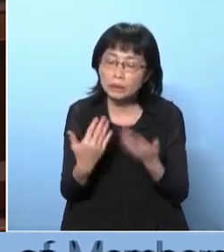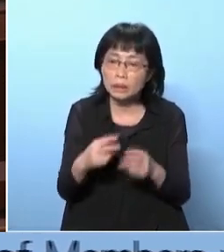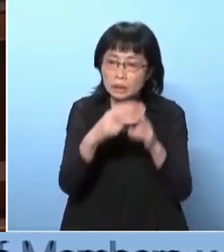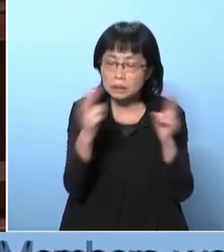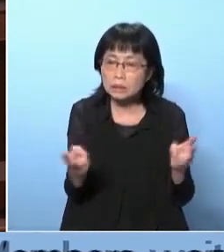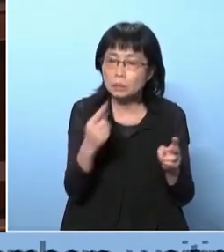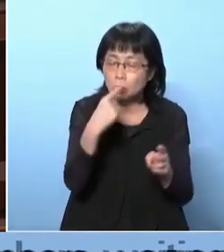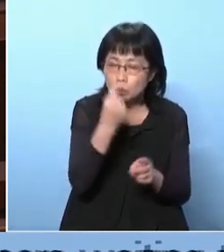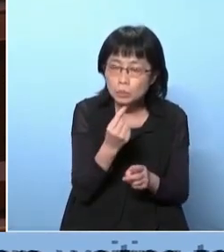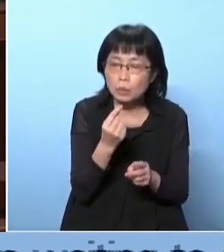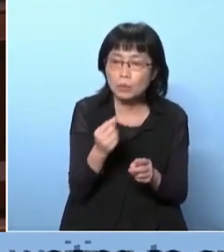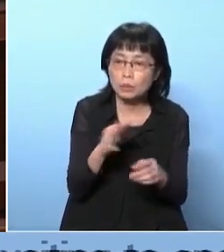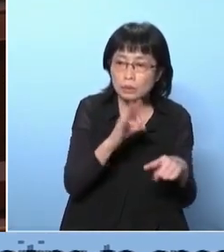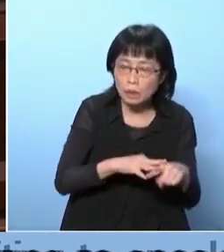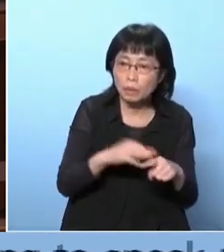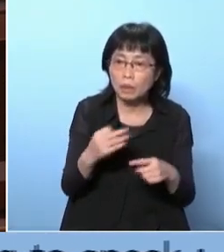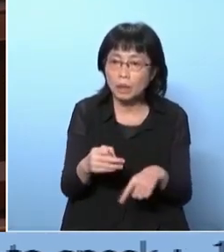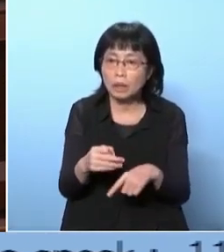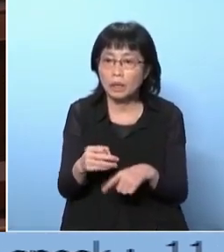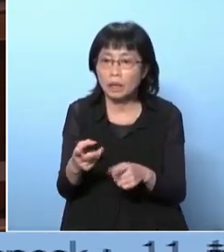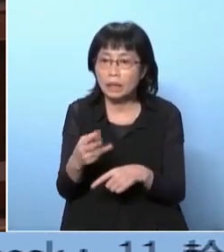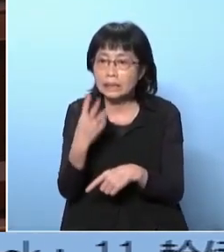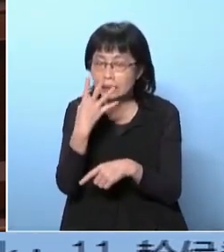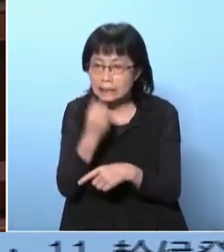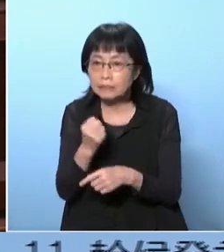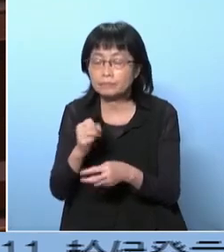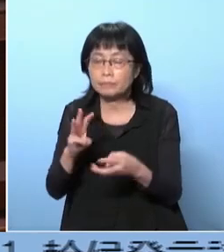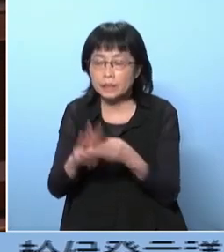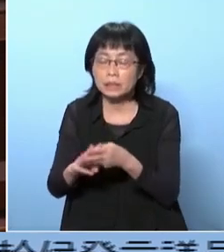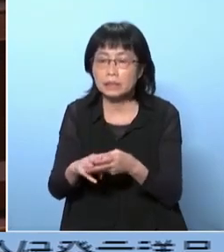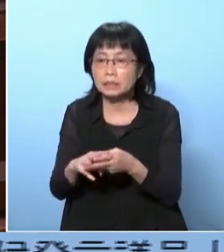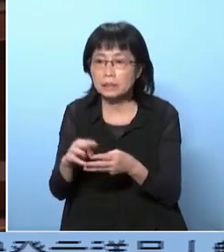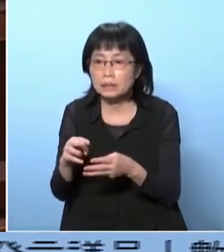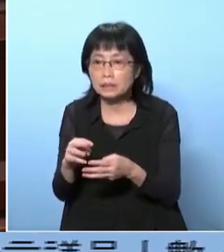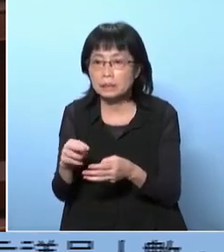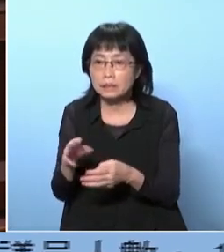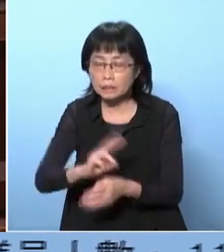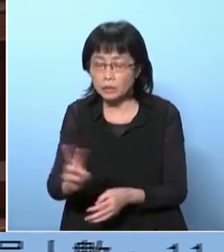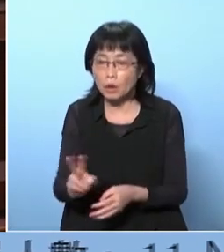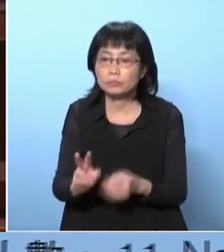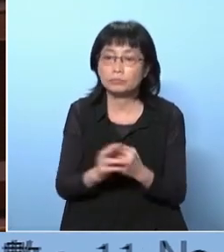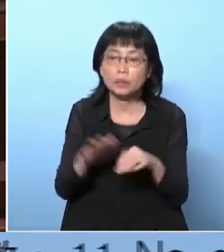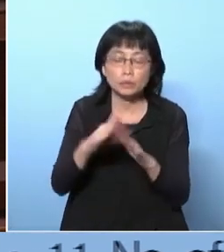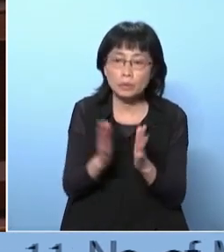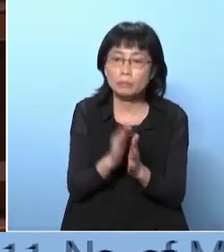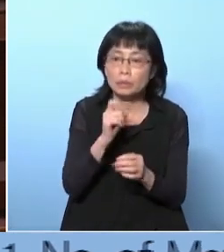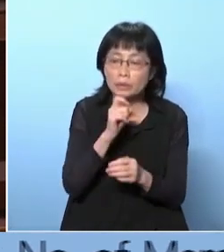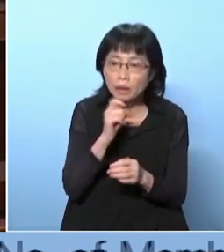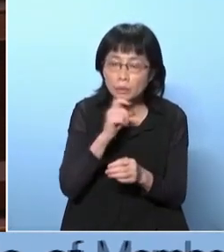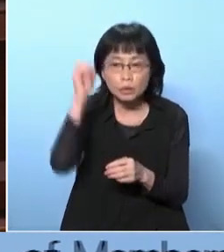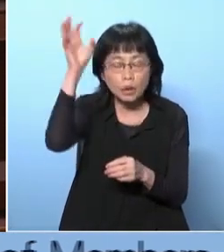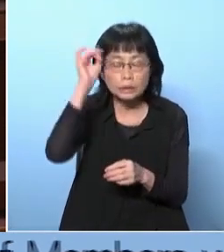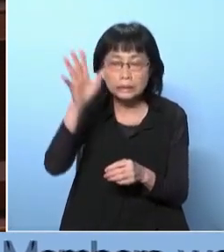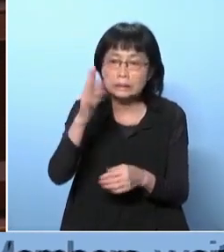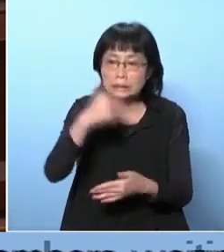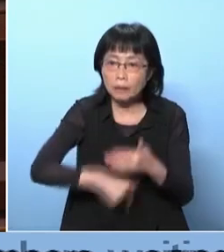洲、鹽田子等。政府亦在2023年贊助香港旅遊業議會舉辦創意深度遊行程設計